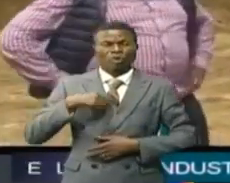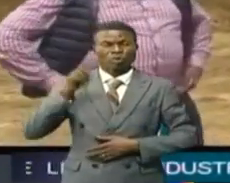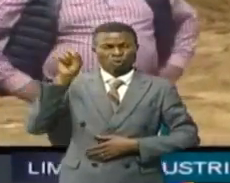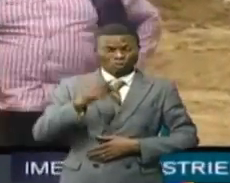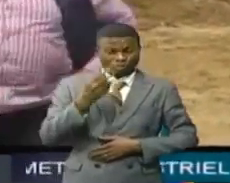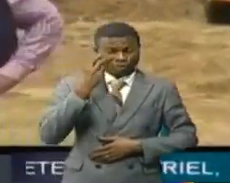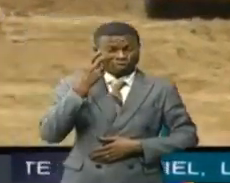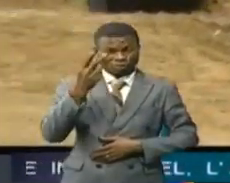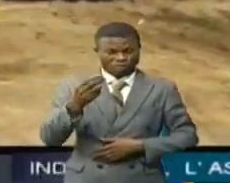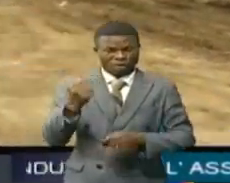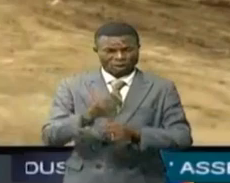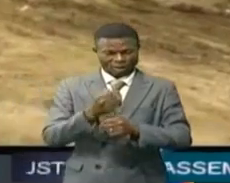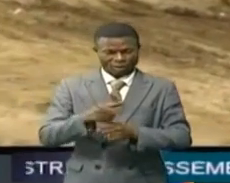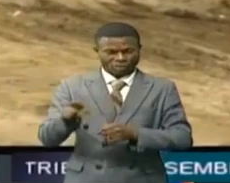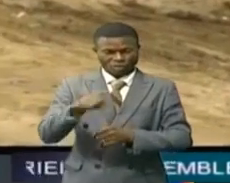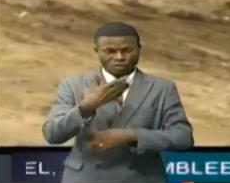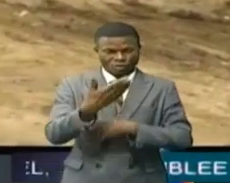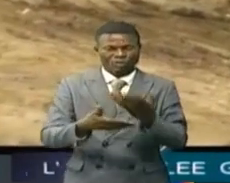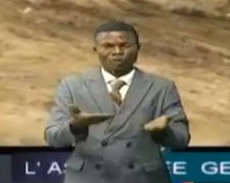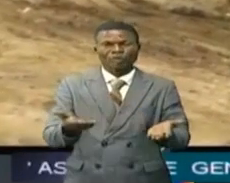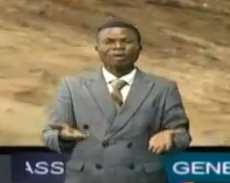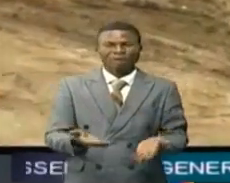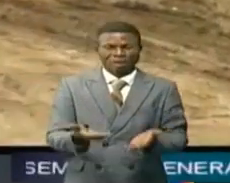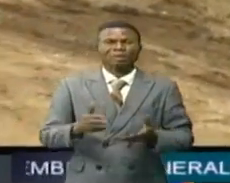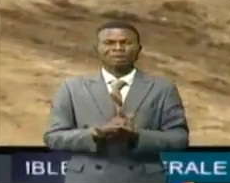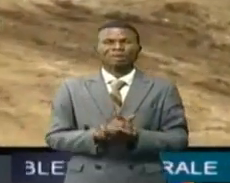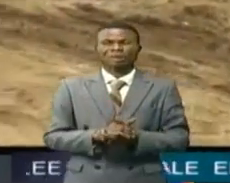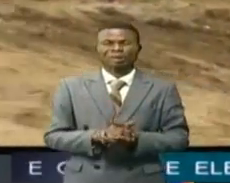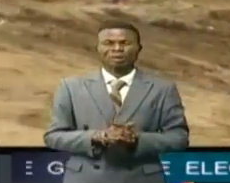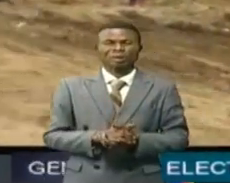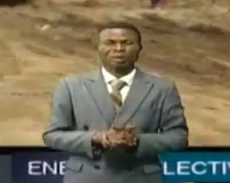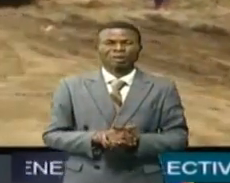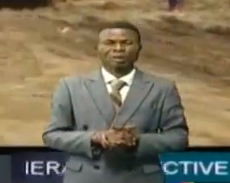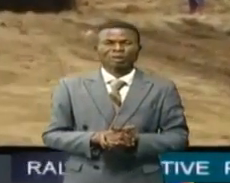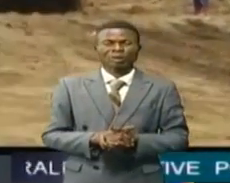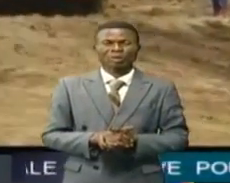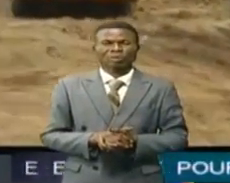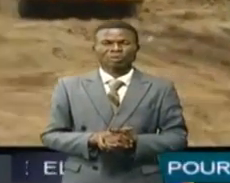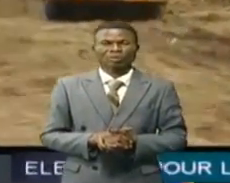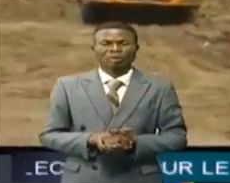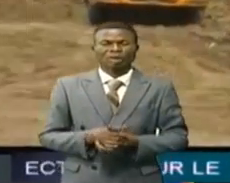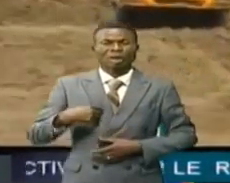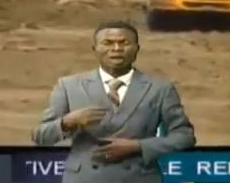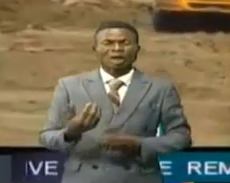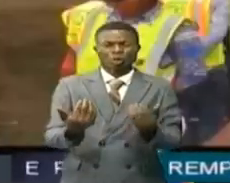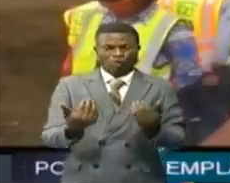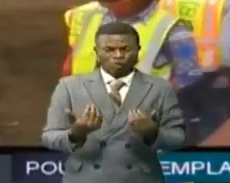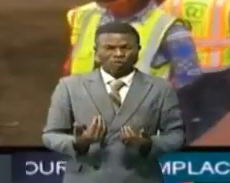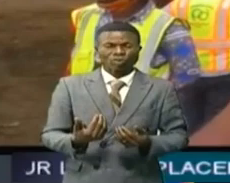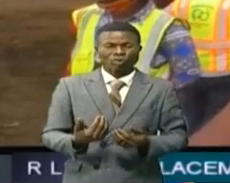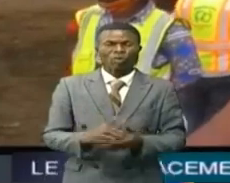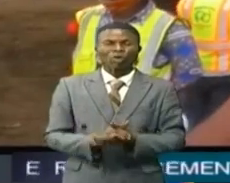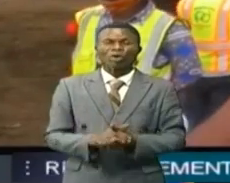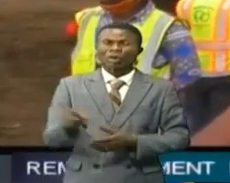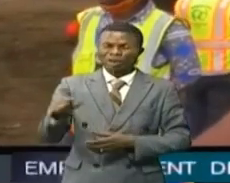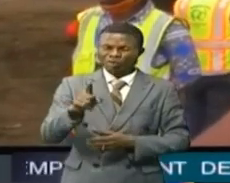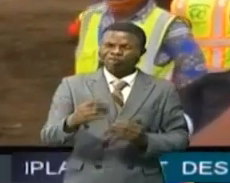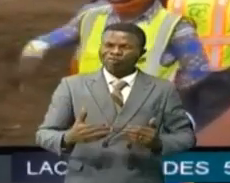Chargé avec les gros éléments de Robasaïs. Je lance du moellon avec Pakistan.